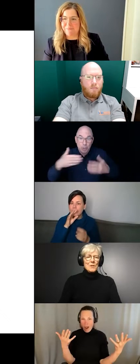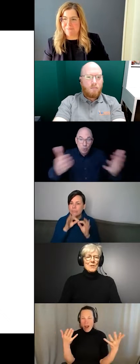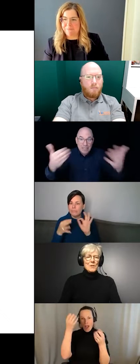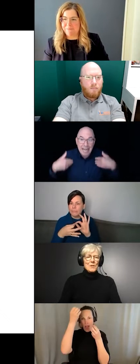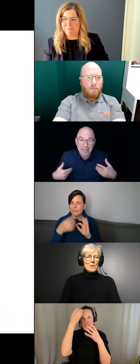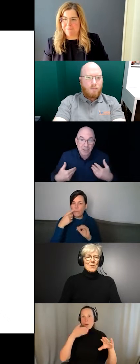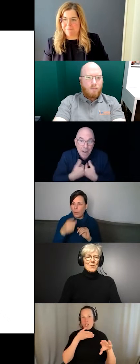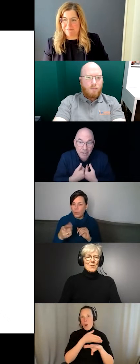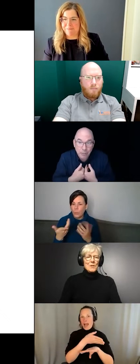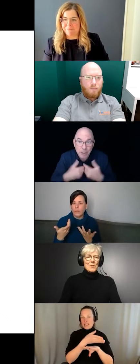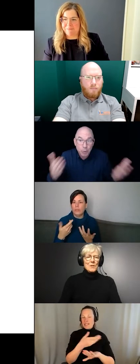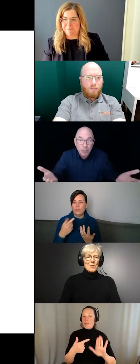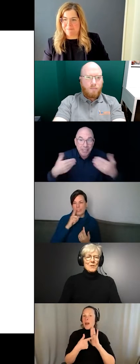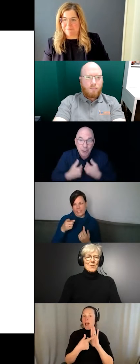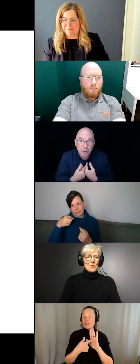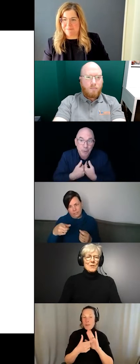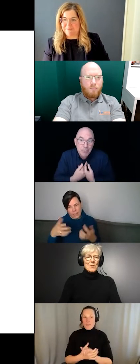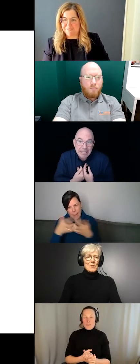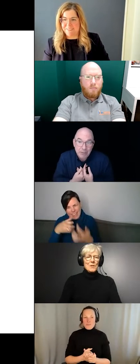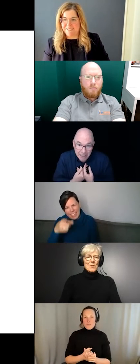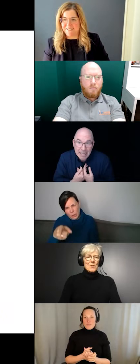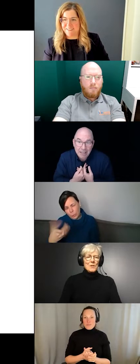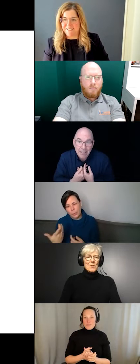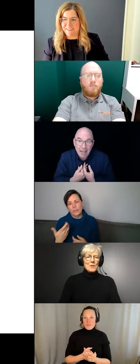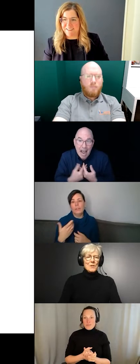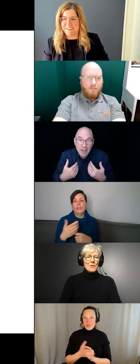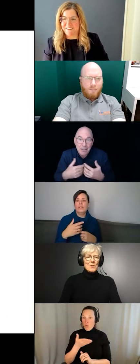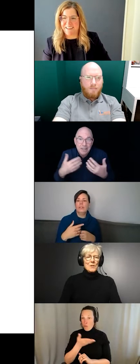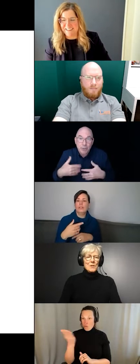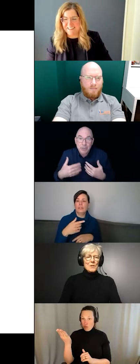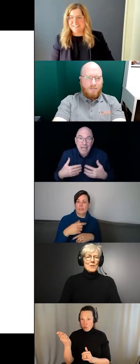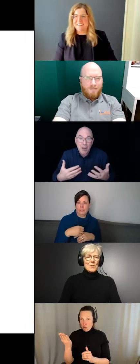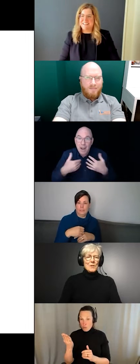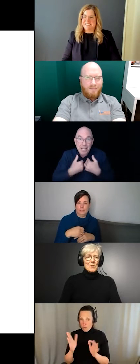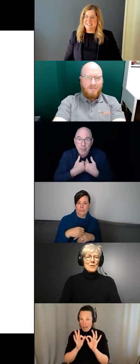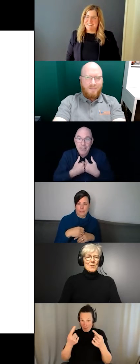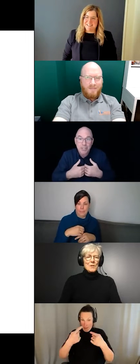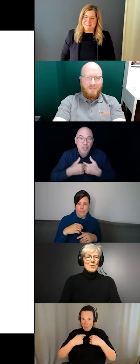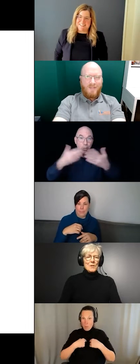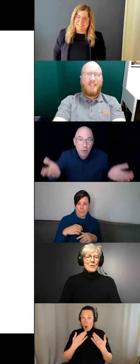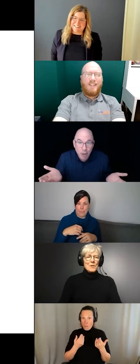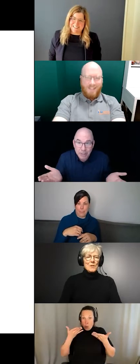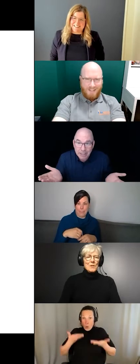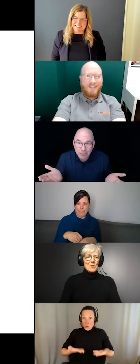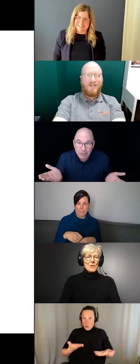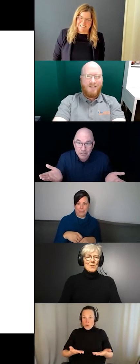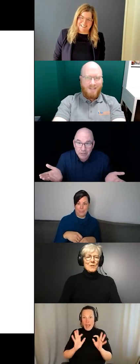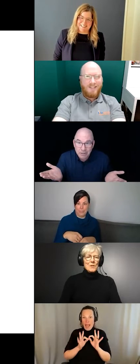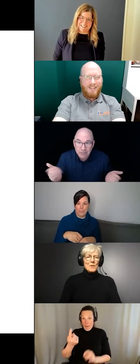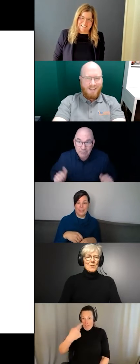Ce que nous avons besoin, c'est de l'accès à l'information. Donc, par exemple, vous avez besoin de l'accès à mon information. Vous avez besoin d'un interprète pour